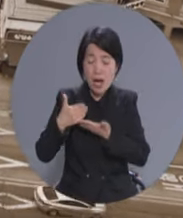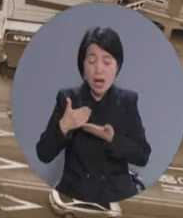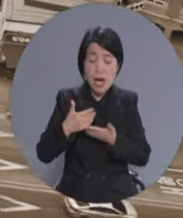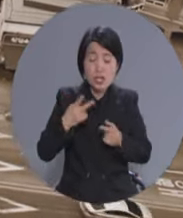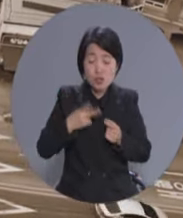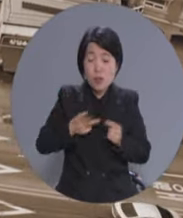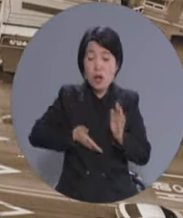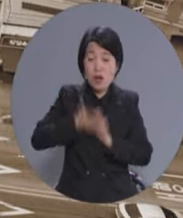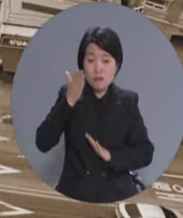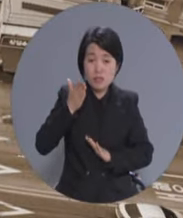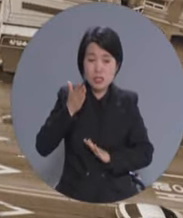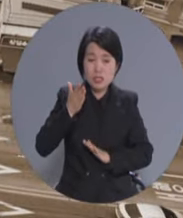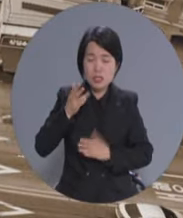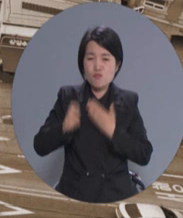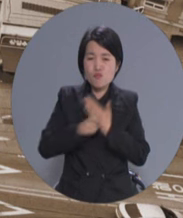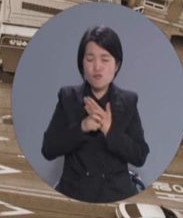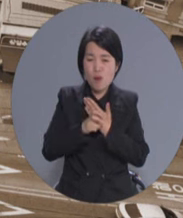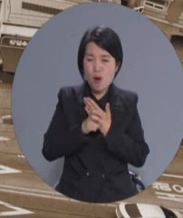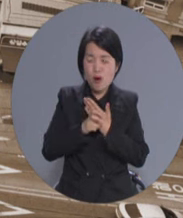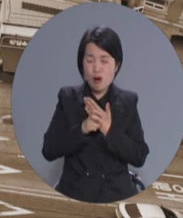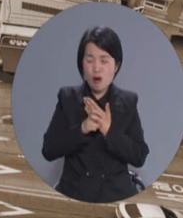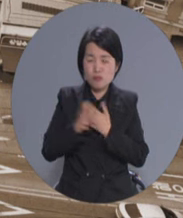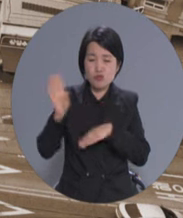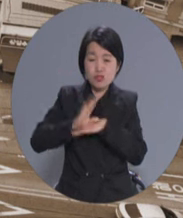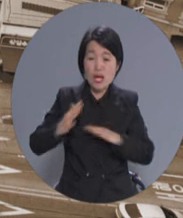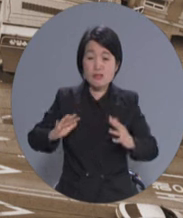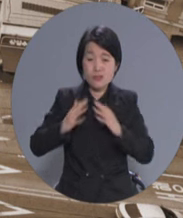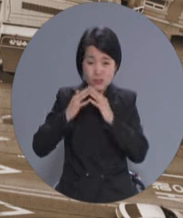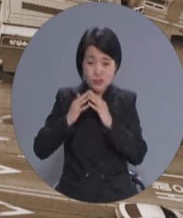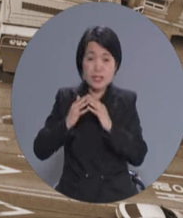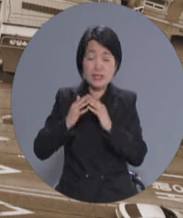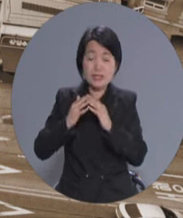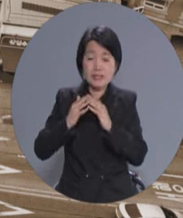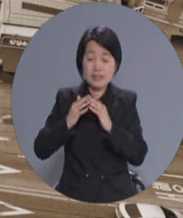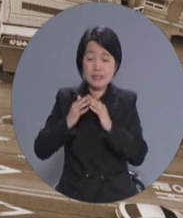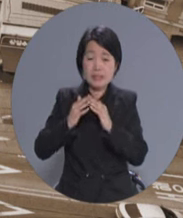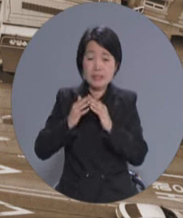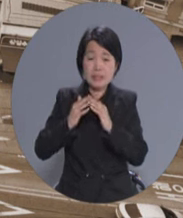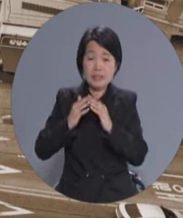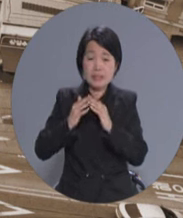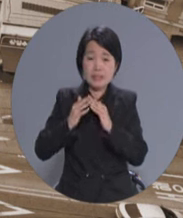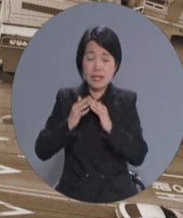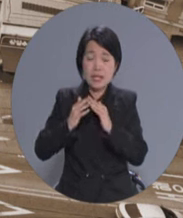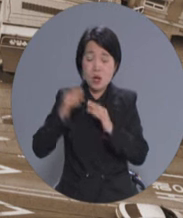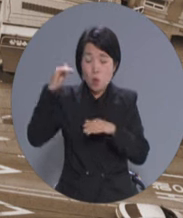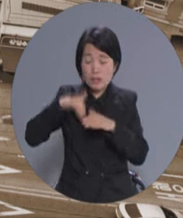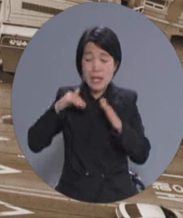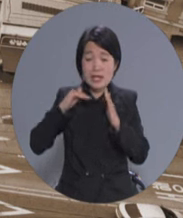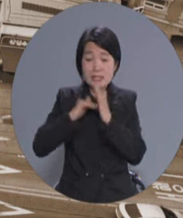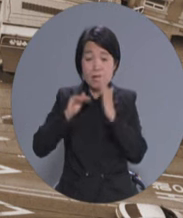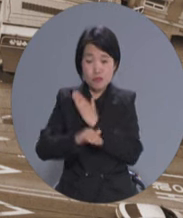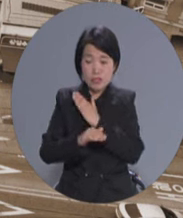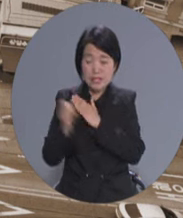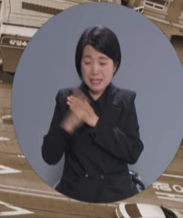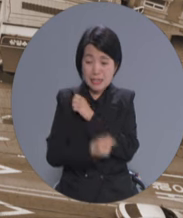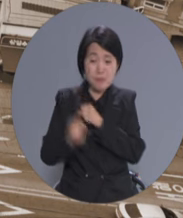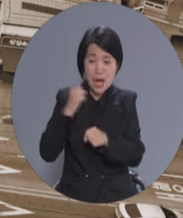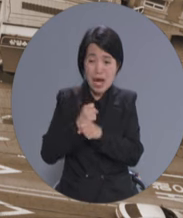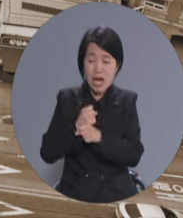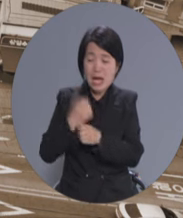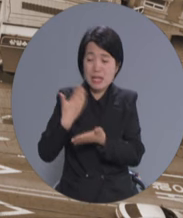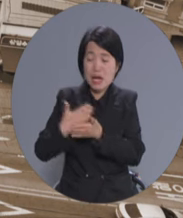이번 건물은 불법 증축 건물인데 소유자가 부지 활용 뒤 원상복귀를 해 달라고 요청해 모두 협의가